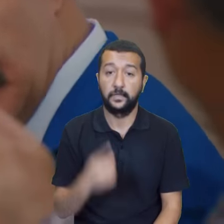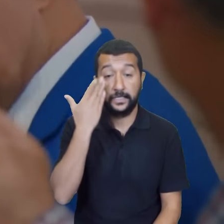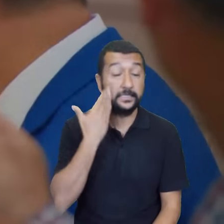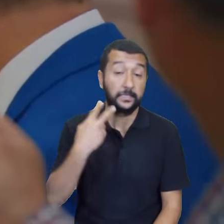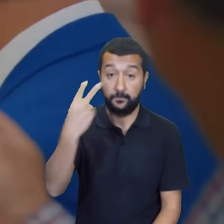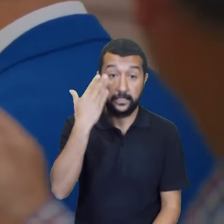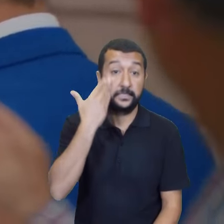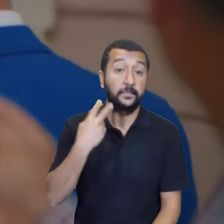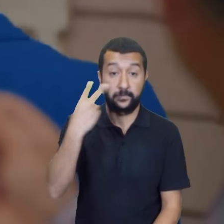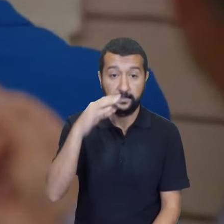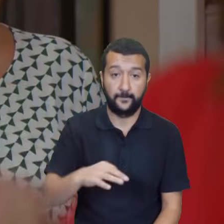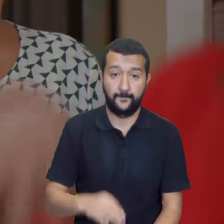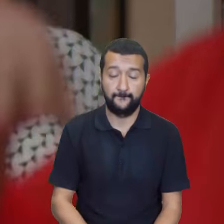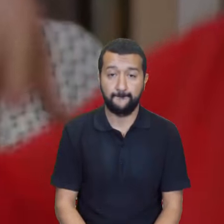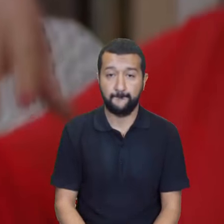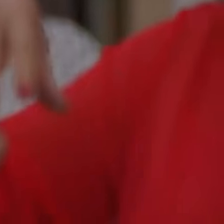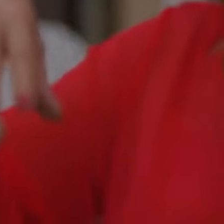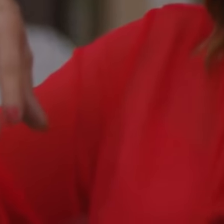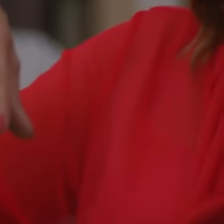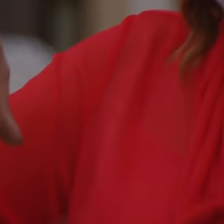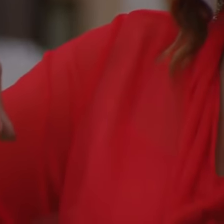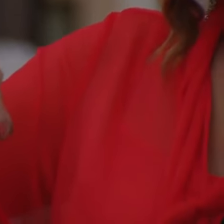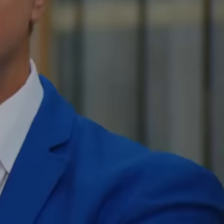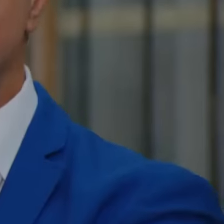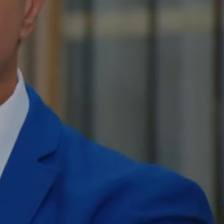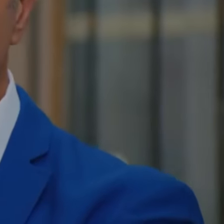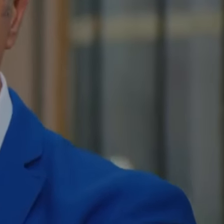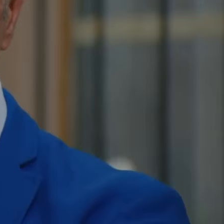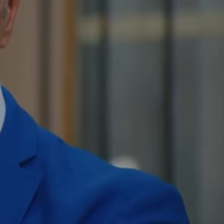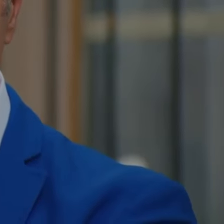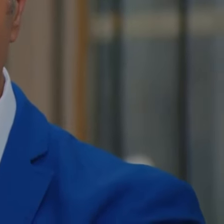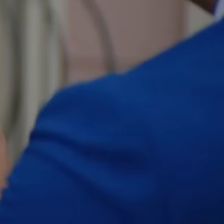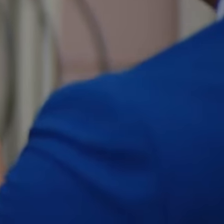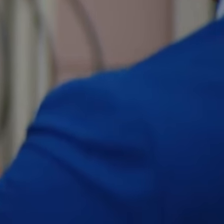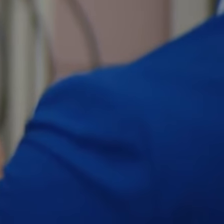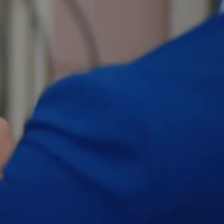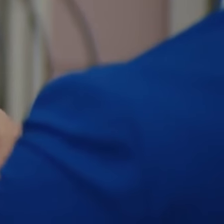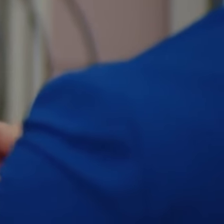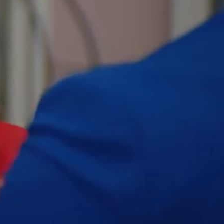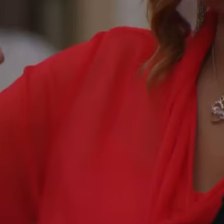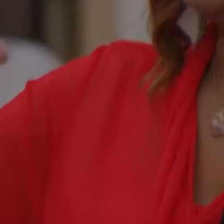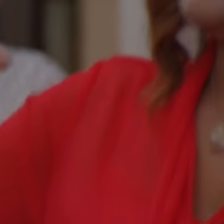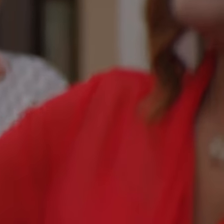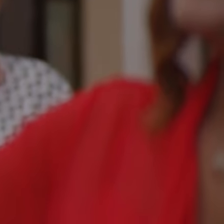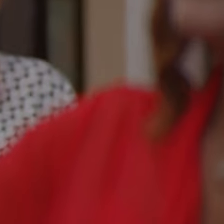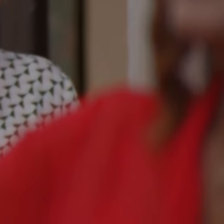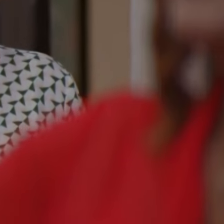İzle. İzle bak şimdi. Geri düşen yüzüklerden biri Münir'de. Ayşe'nin yüzüğünü alıp sağ parmağına